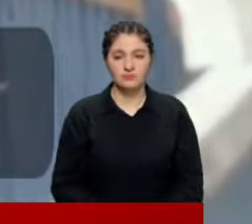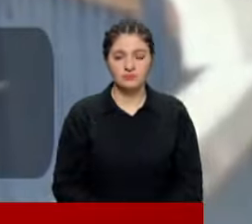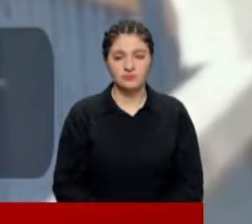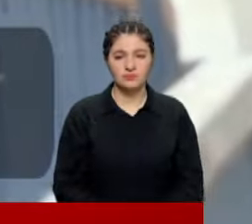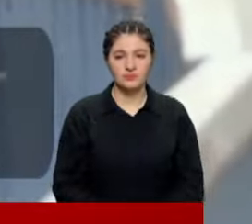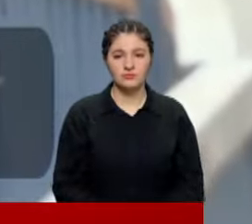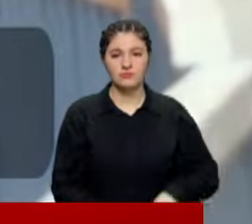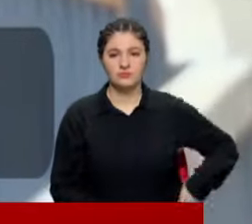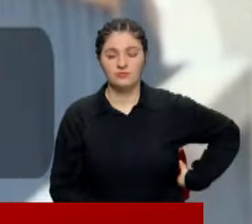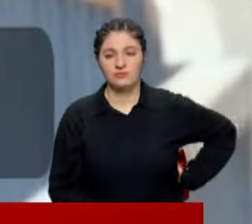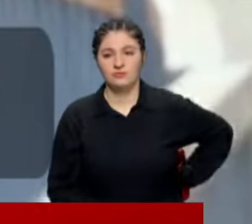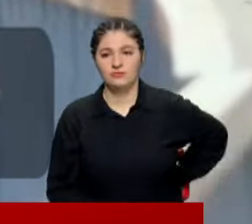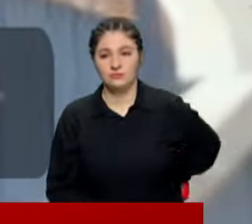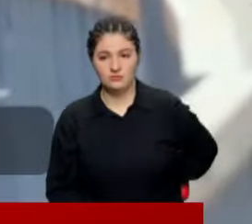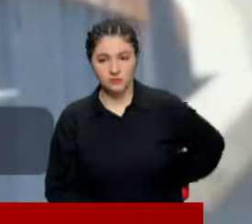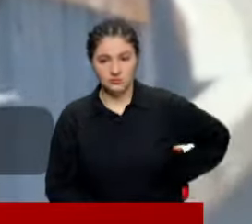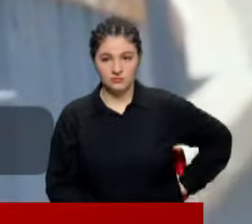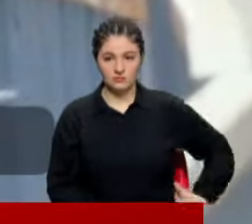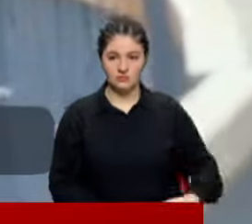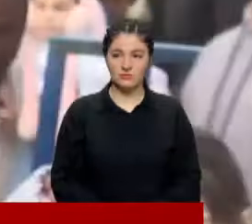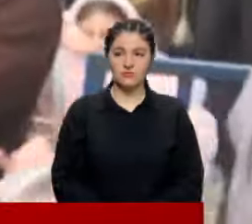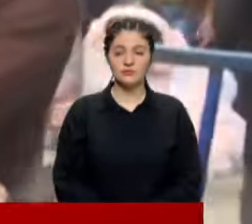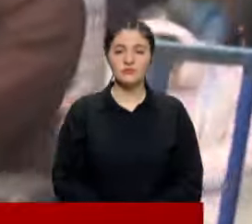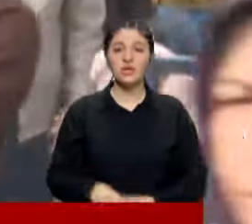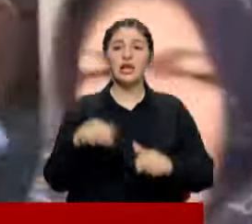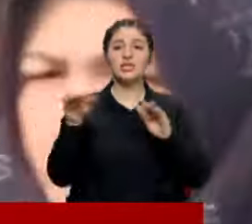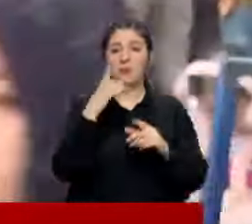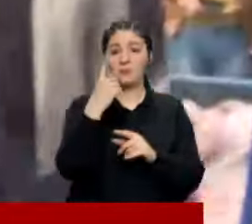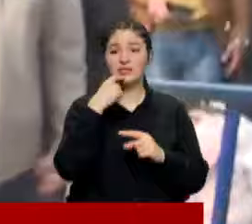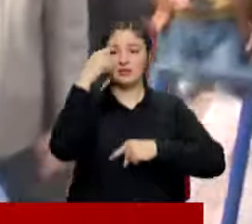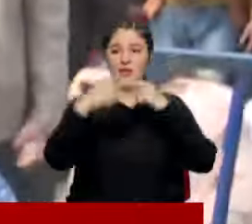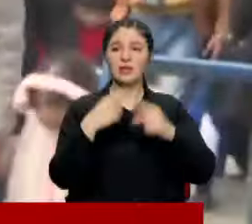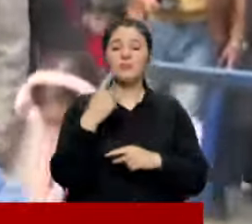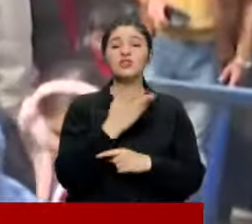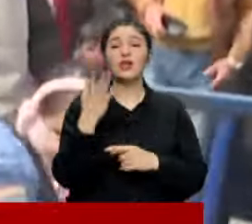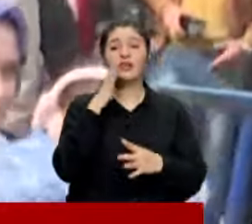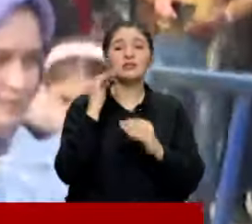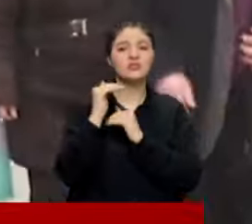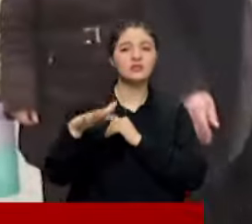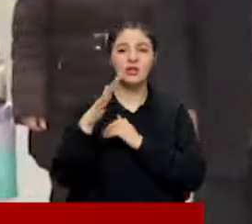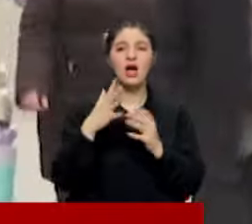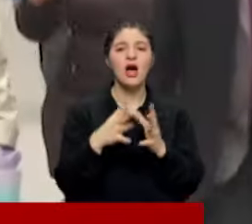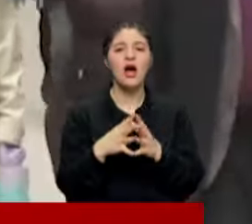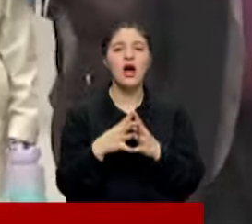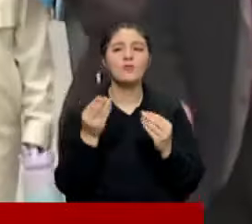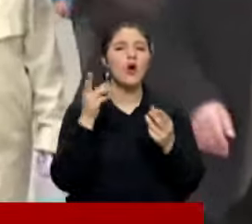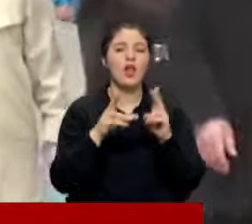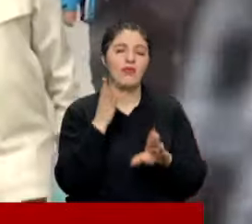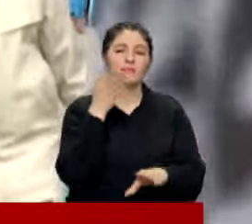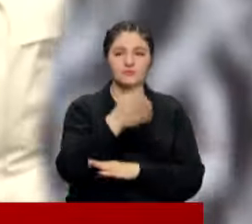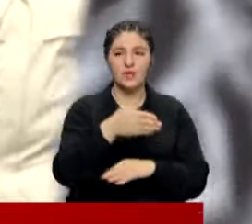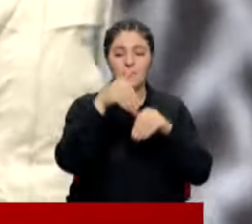neden kapalı acaba? Buraya Cumhurbaşkanlığı korumalara bakıyor, biz bakmıyoruz. Depremin birinci yılında binlerce kişi kayıplarına koştu.